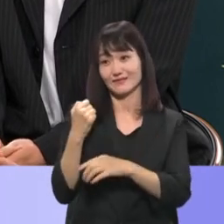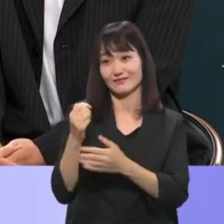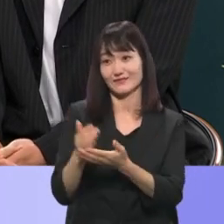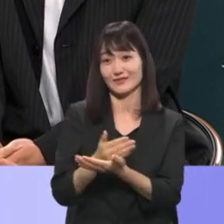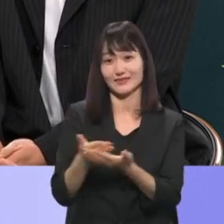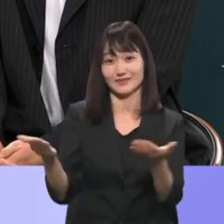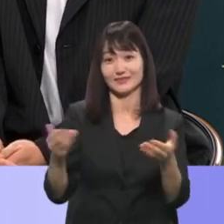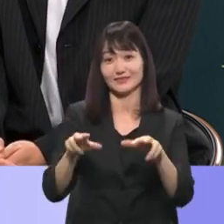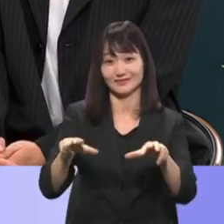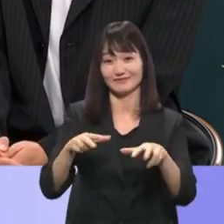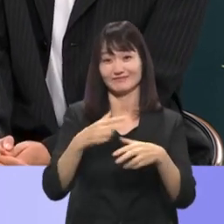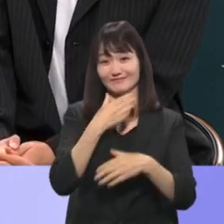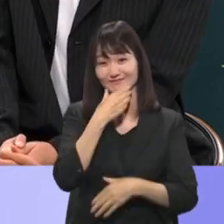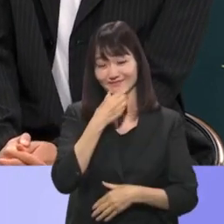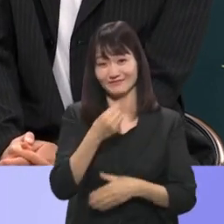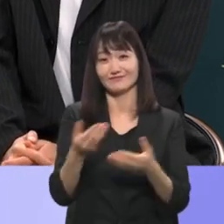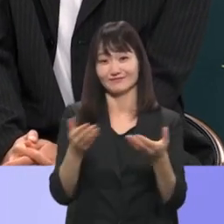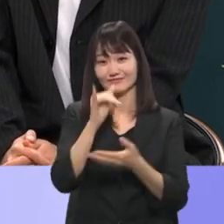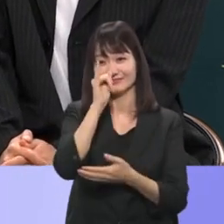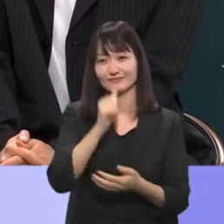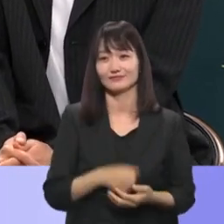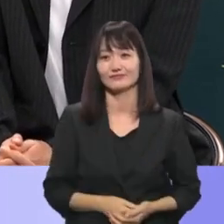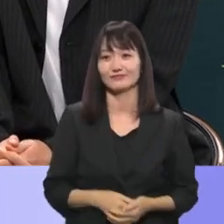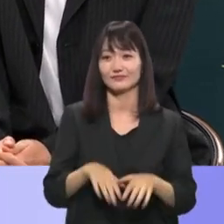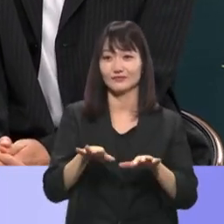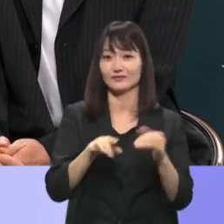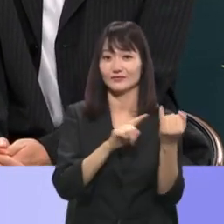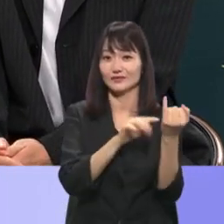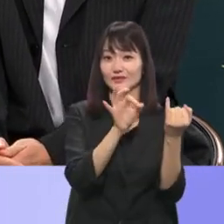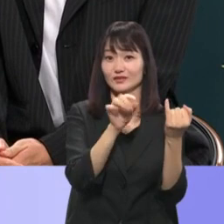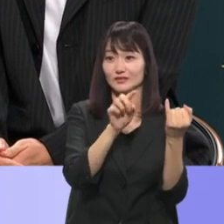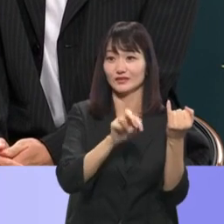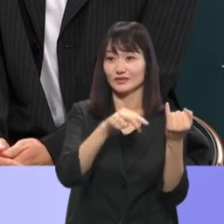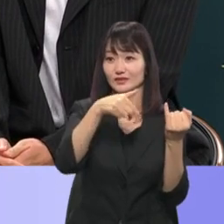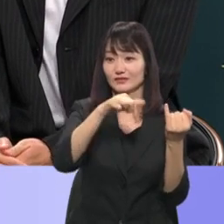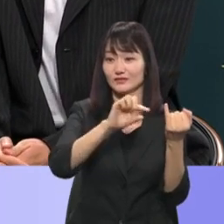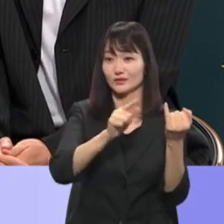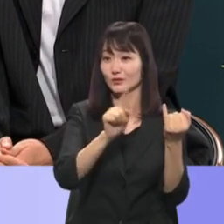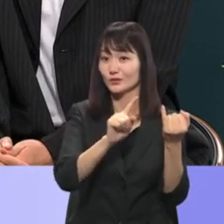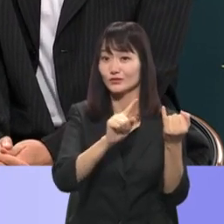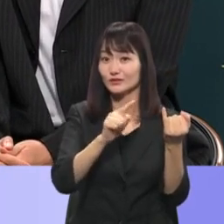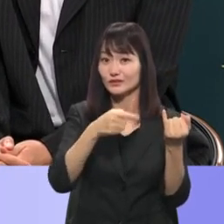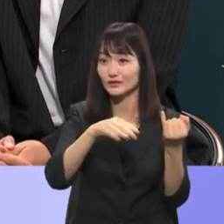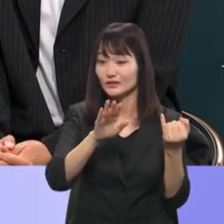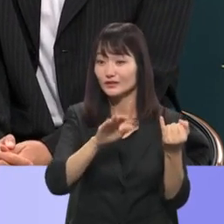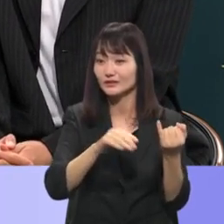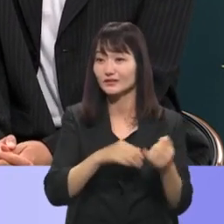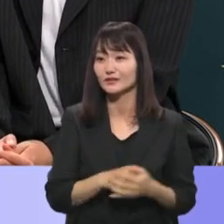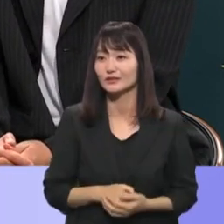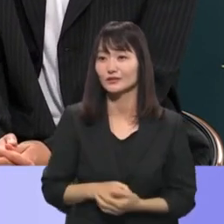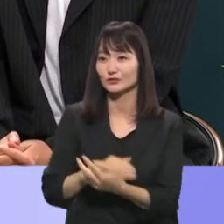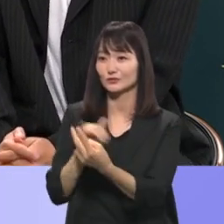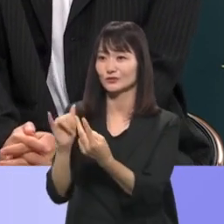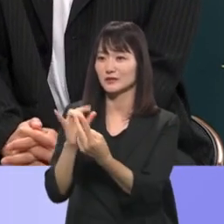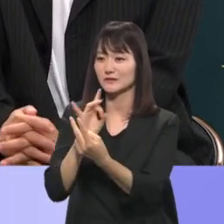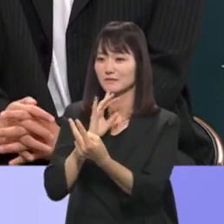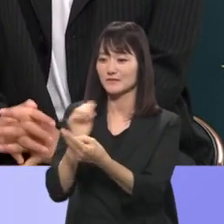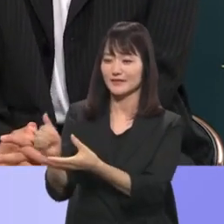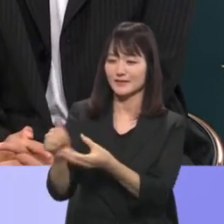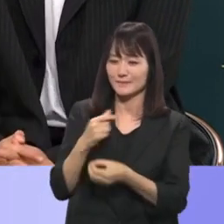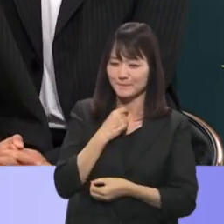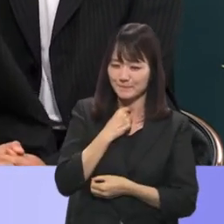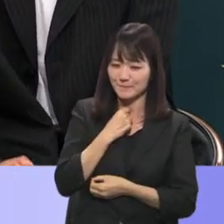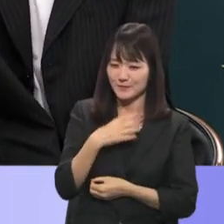행복하게 코미디를 하고 있습니다 오늘 근데 엄지윤 씨는 어디 가신 거예요 저희가 저희만 나오고 싶어서 일부러 얘기를 안